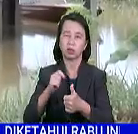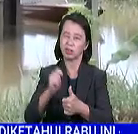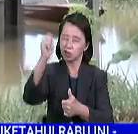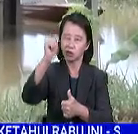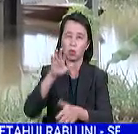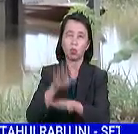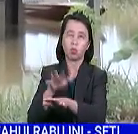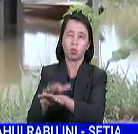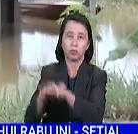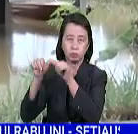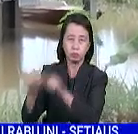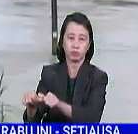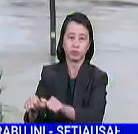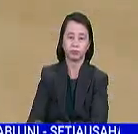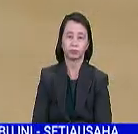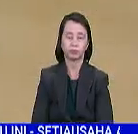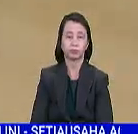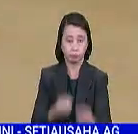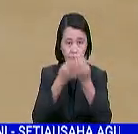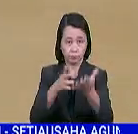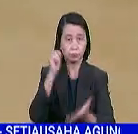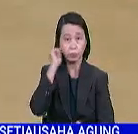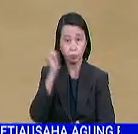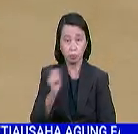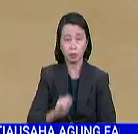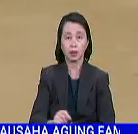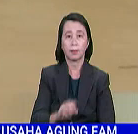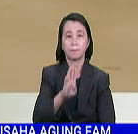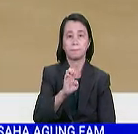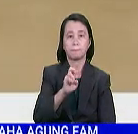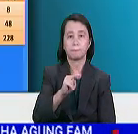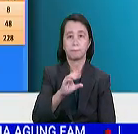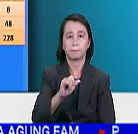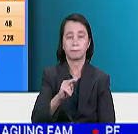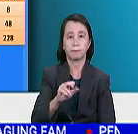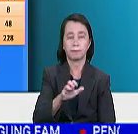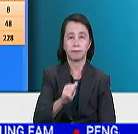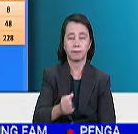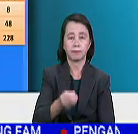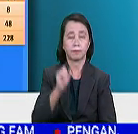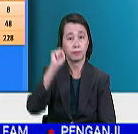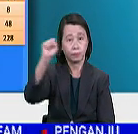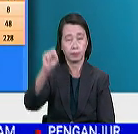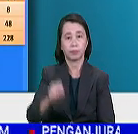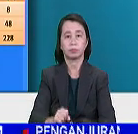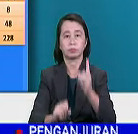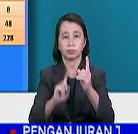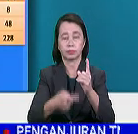Hai menurut infografik sekretariat jawatan kuasa pengurusan bencana negeri Sabah di kota marudu sebanyak